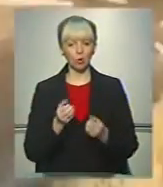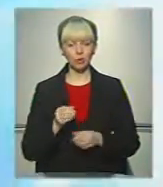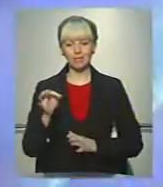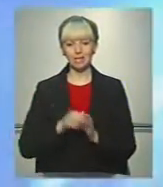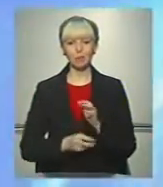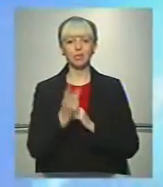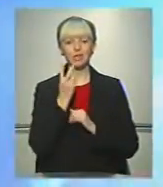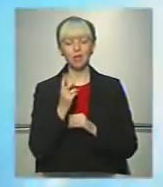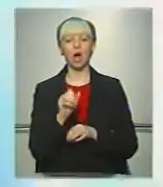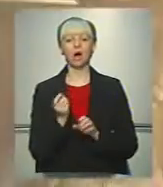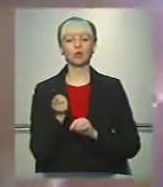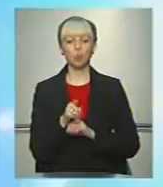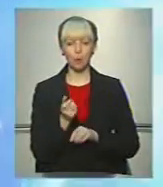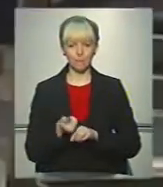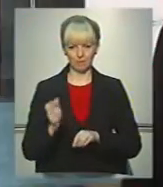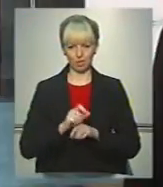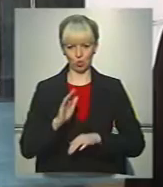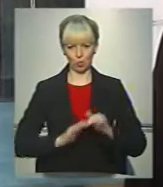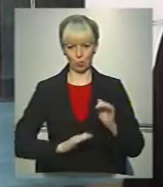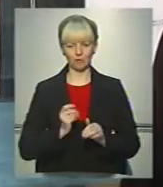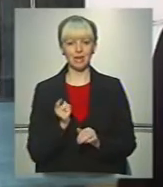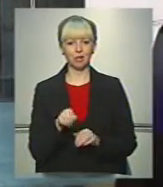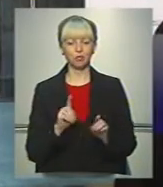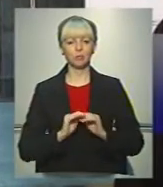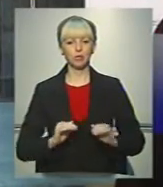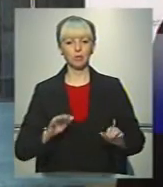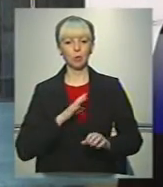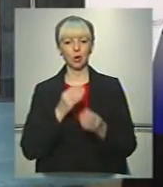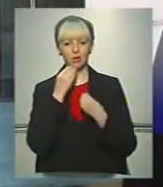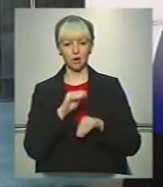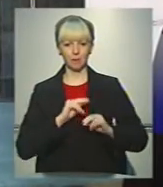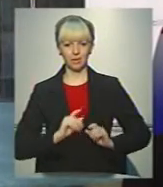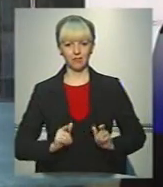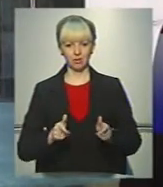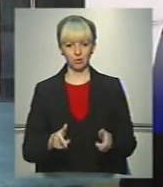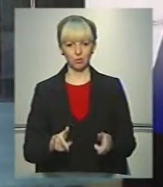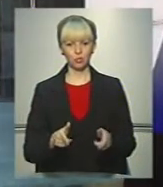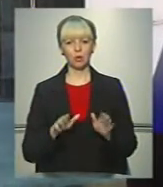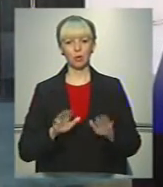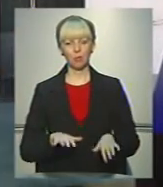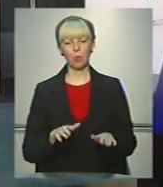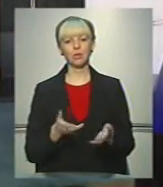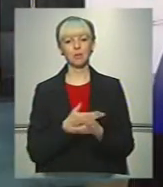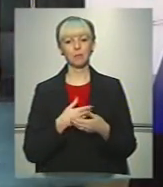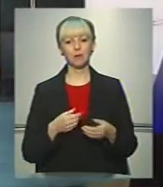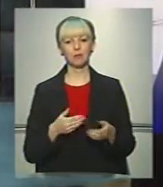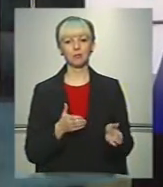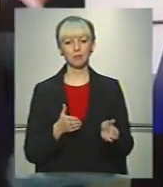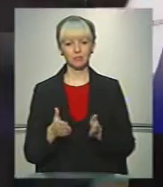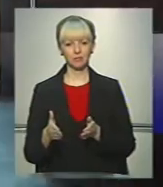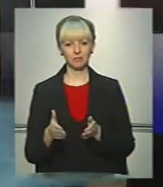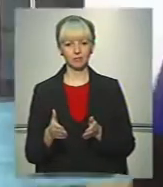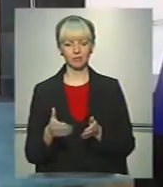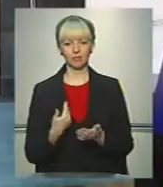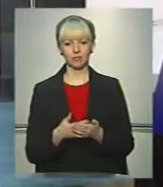відразу дві, а то й більше професій. Для того, щоб дітям було краще працевлаштуватися, потім ми готуємо засоби міжної